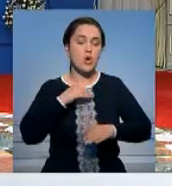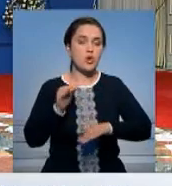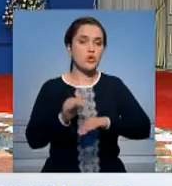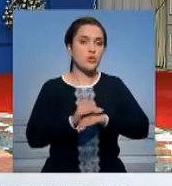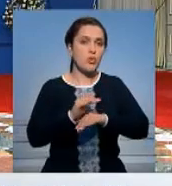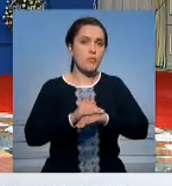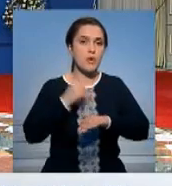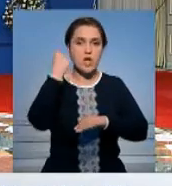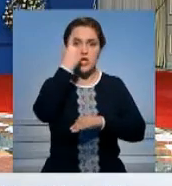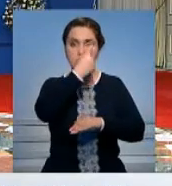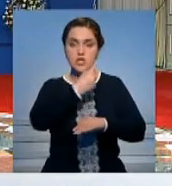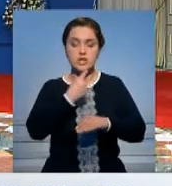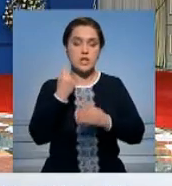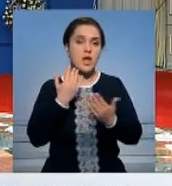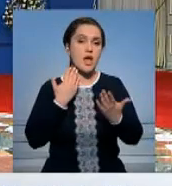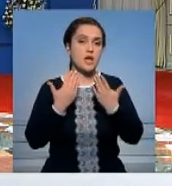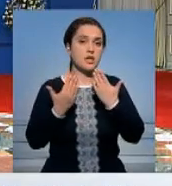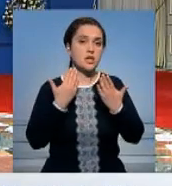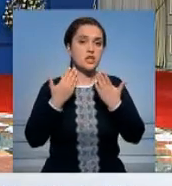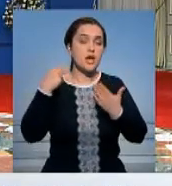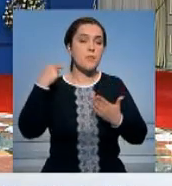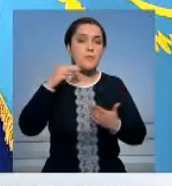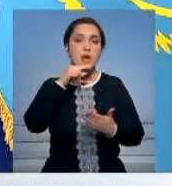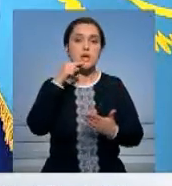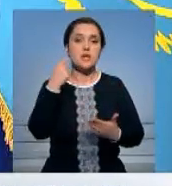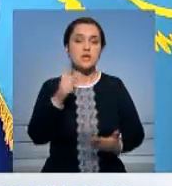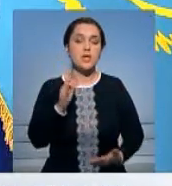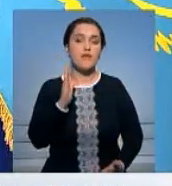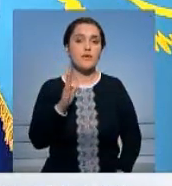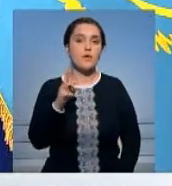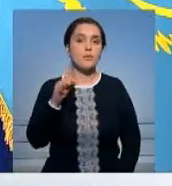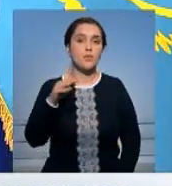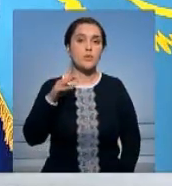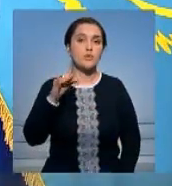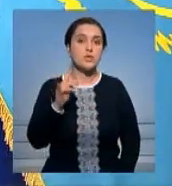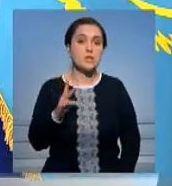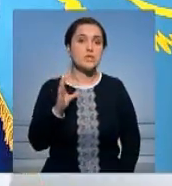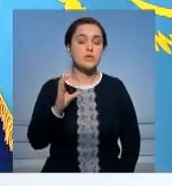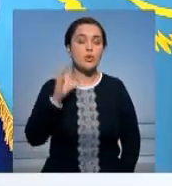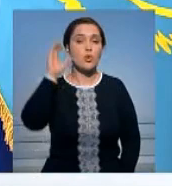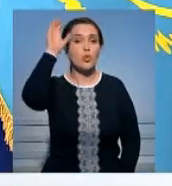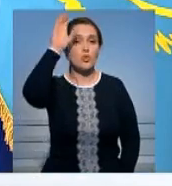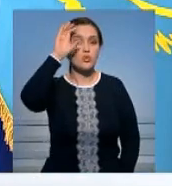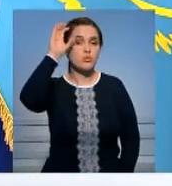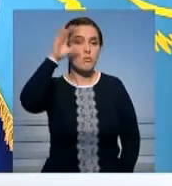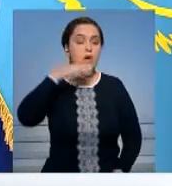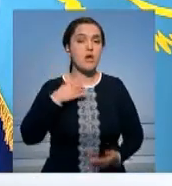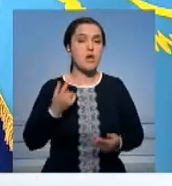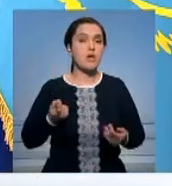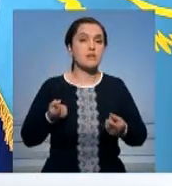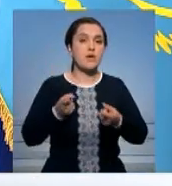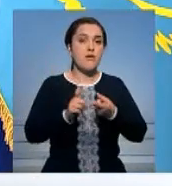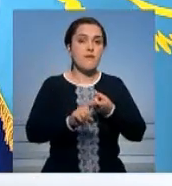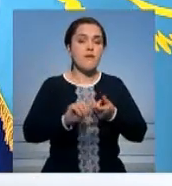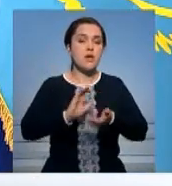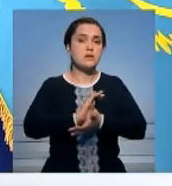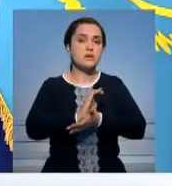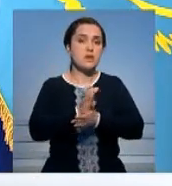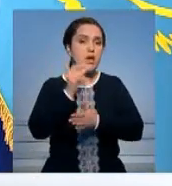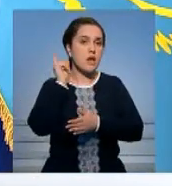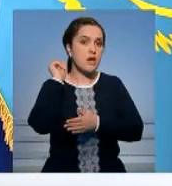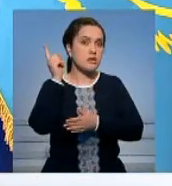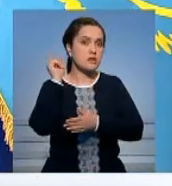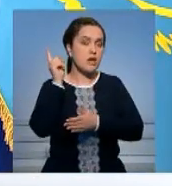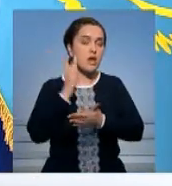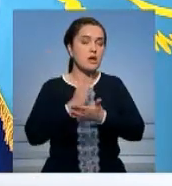отношения президентом России Владимиром Владимировичем Путиным с Республикой Узбекистан. Нас связывают тесные многовековые узы